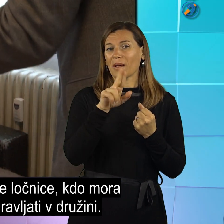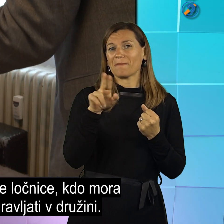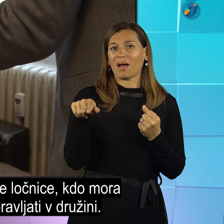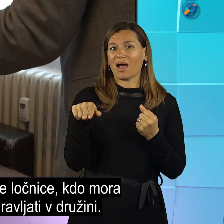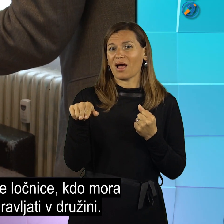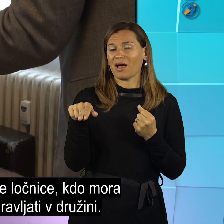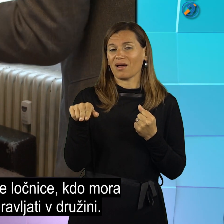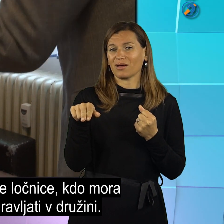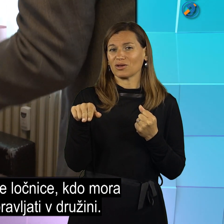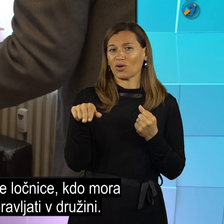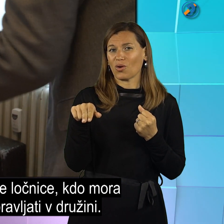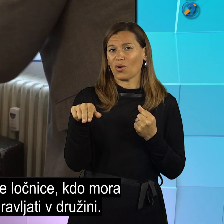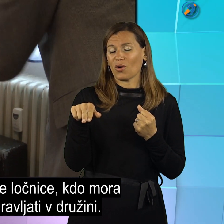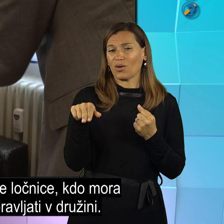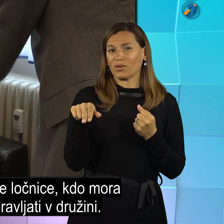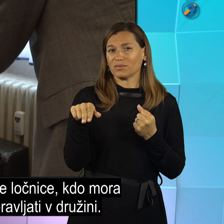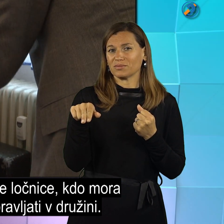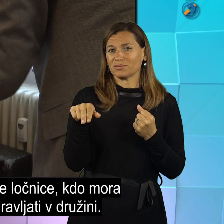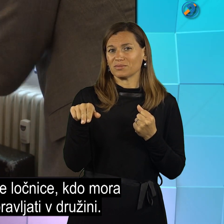Zelo imajo oni